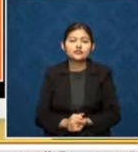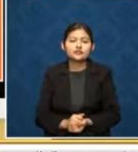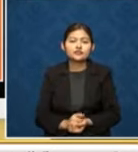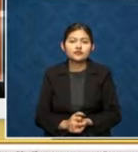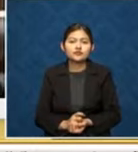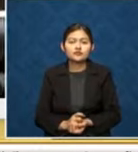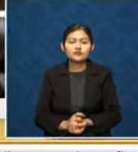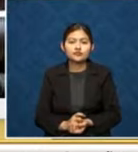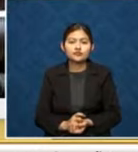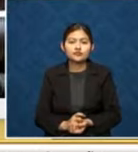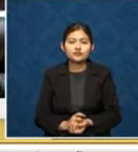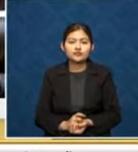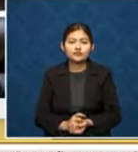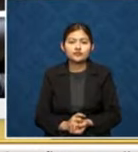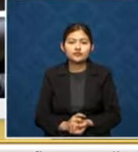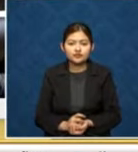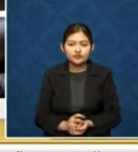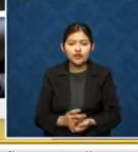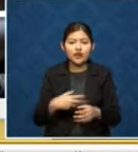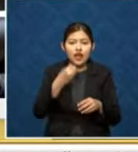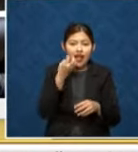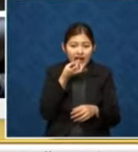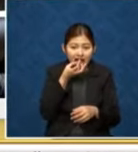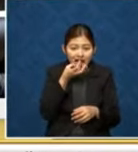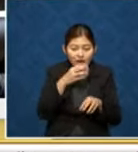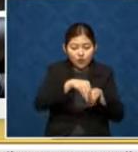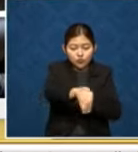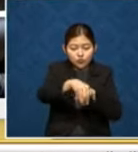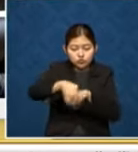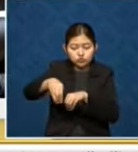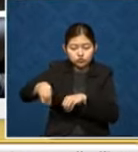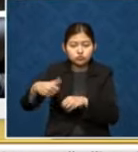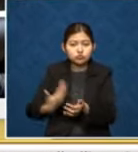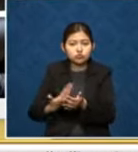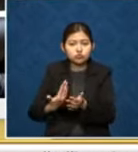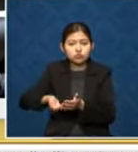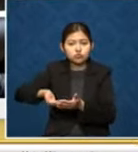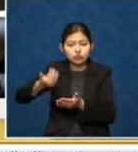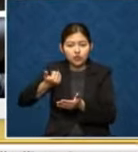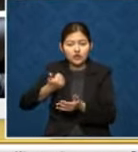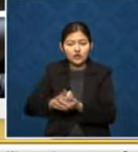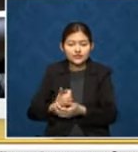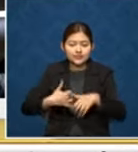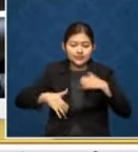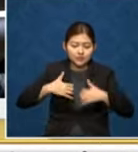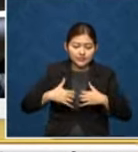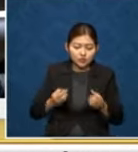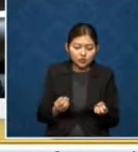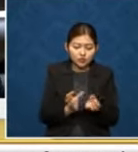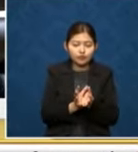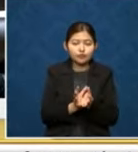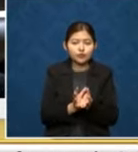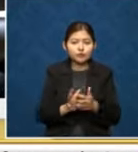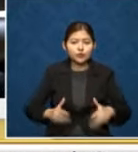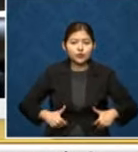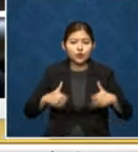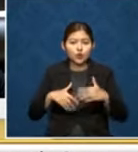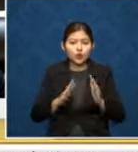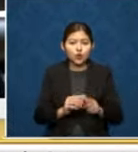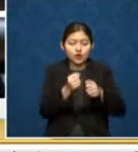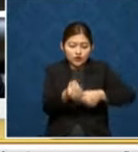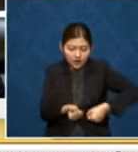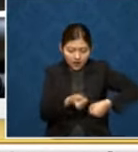การผลิตข้าวที่มีต้นทุนสูงเลยทำให้เกิดความเดือดร้อน